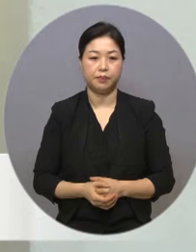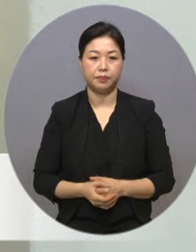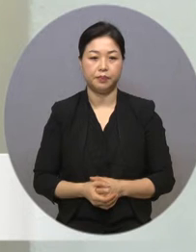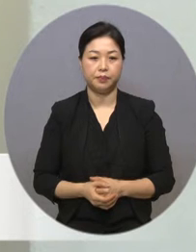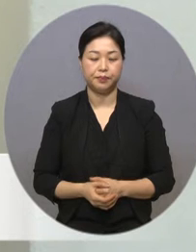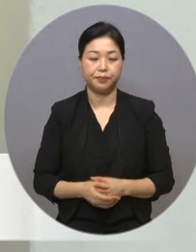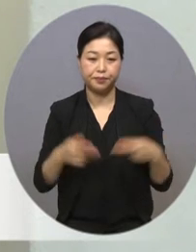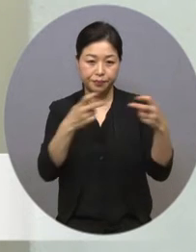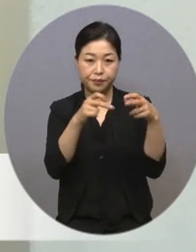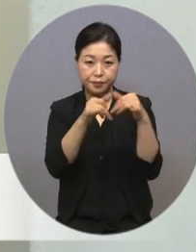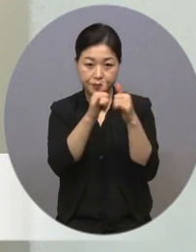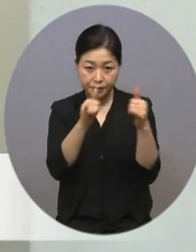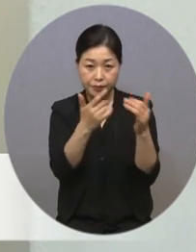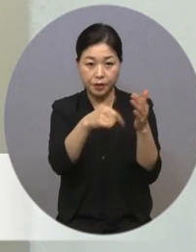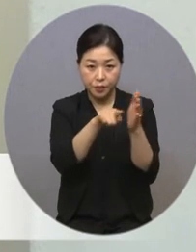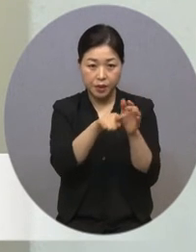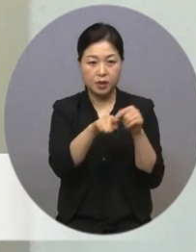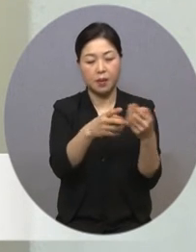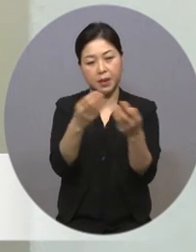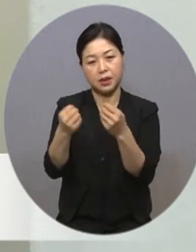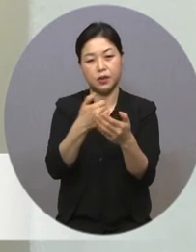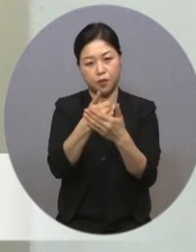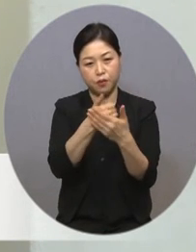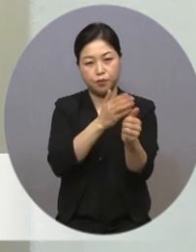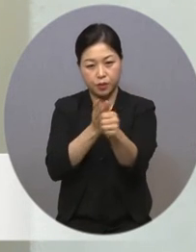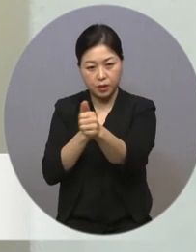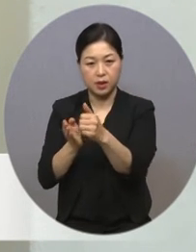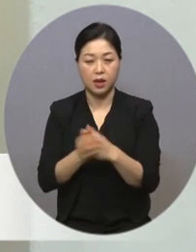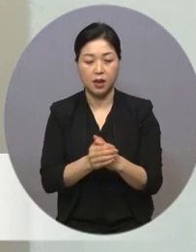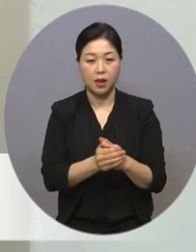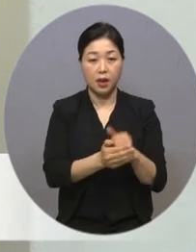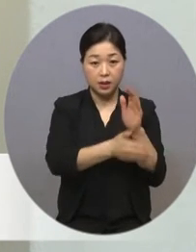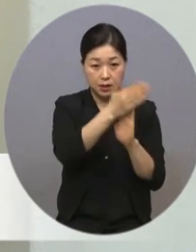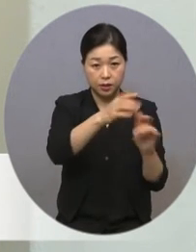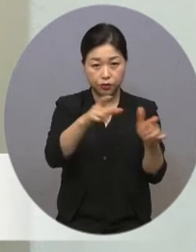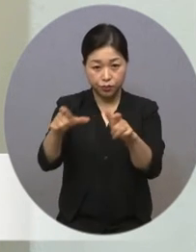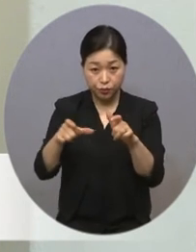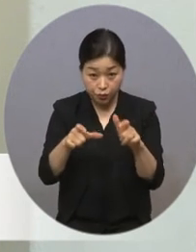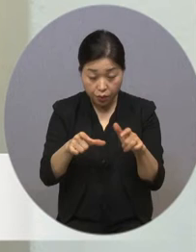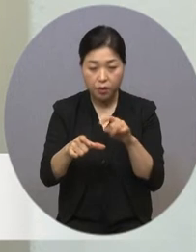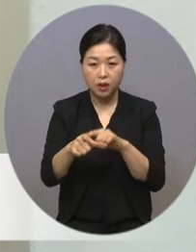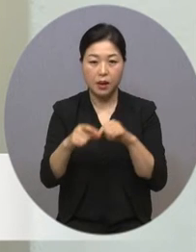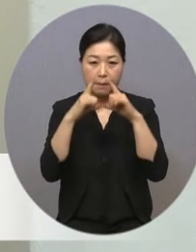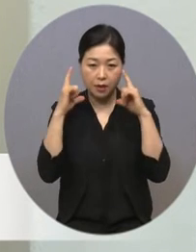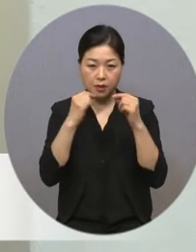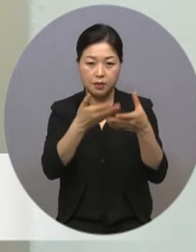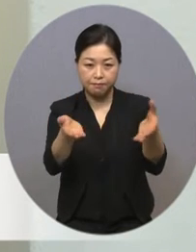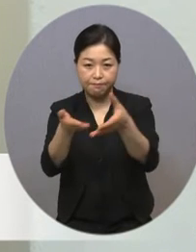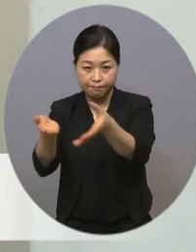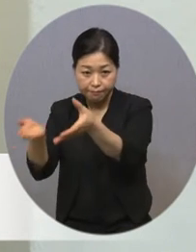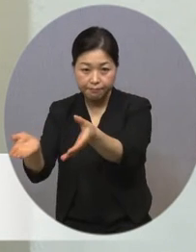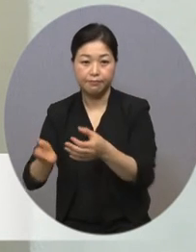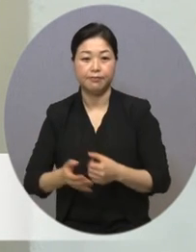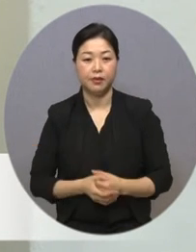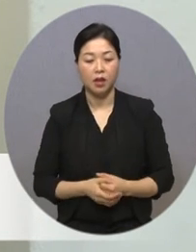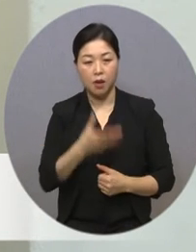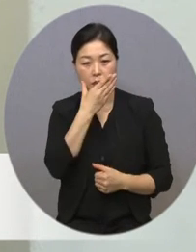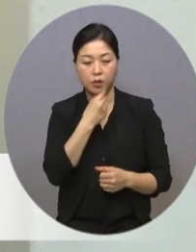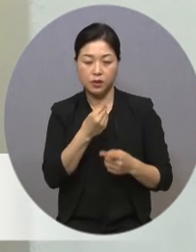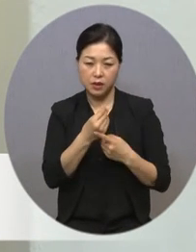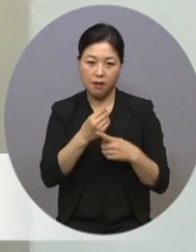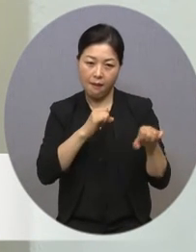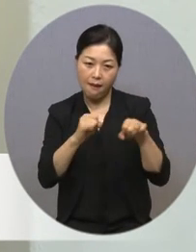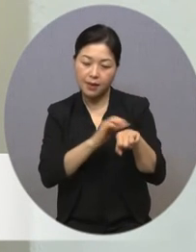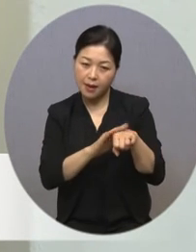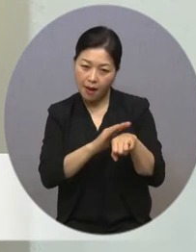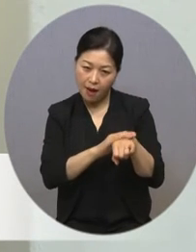우리 교통장애인들을 위해서 많이 도와주시기 바랍니다. 우리 시군주에다가 골고루 나눠줘서 복지에